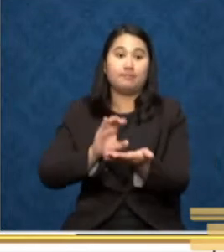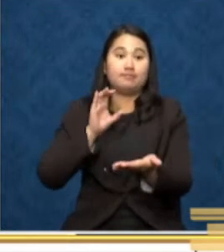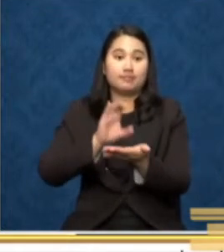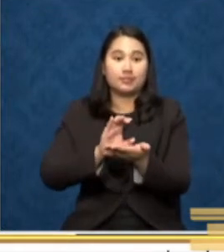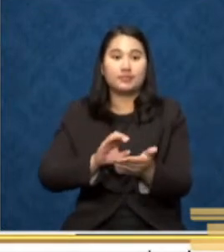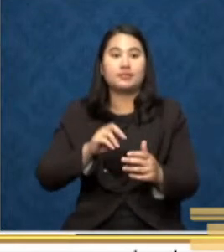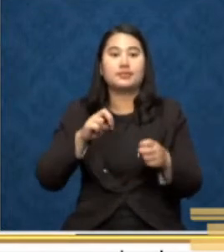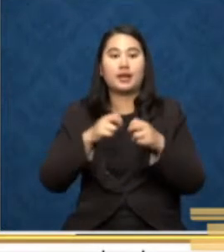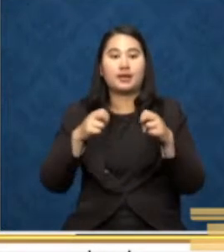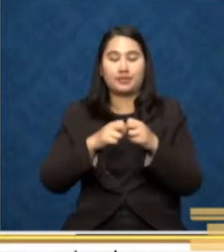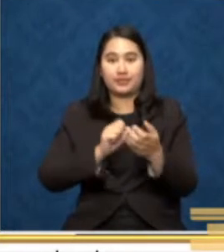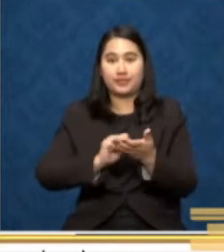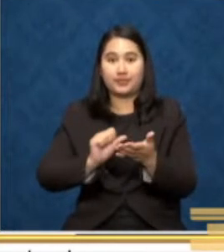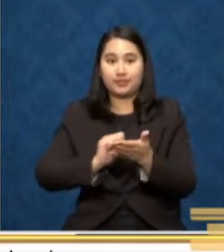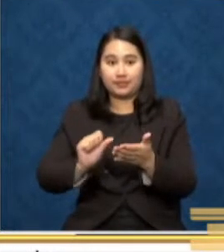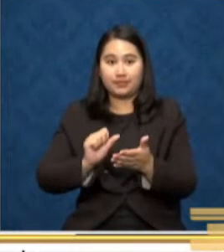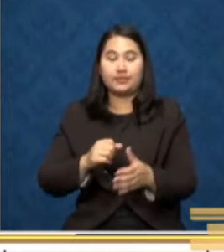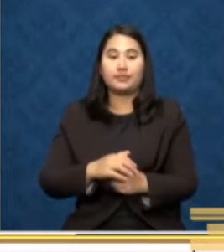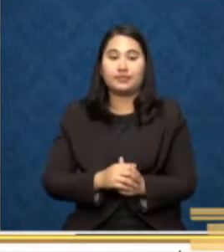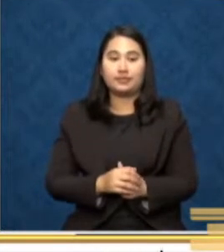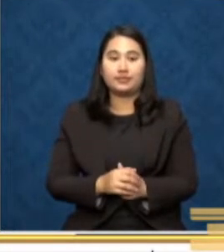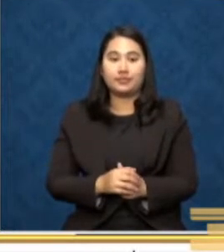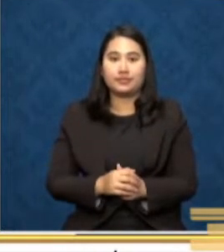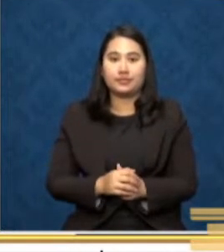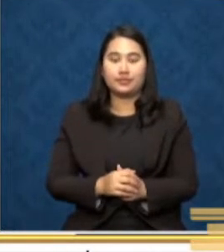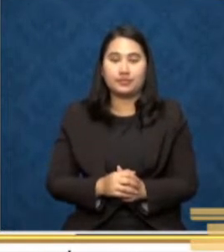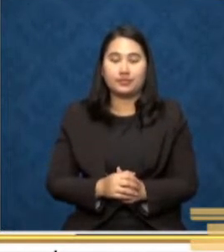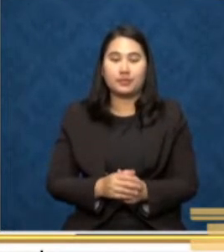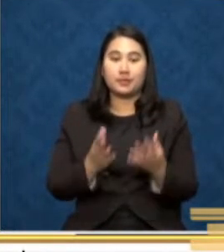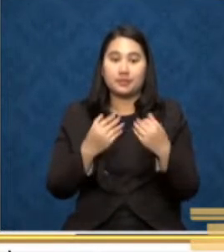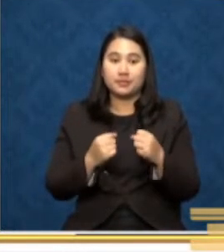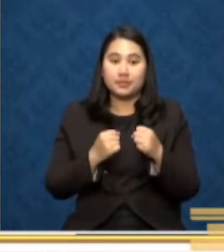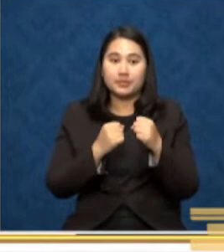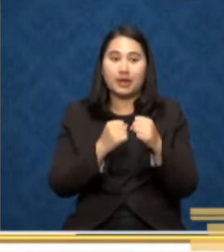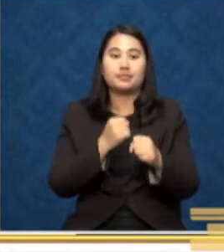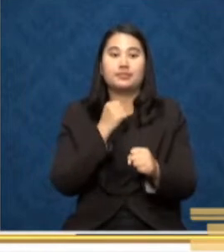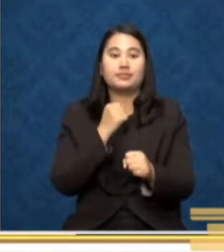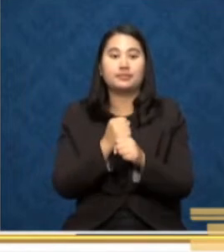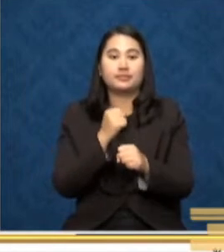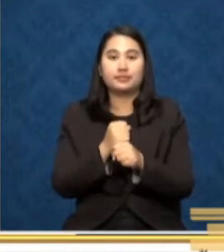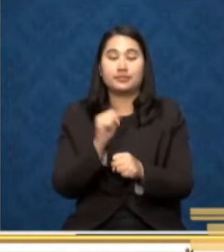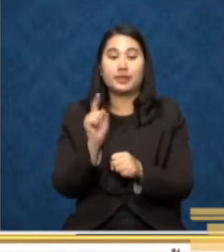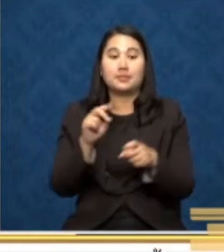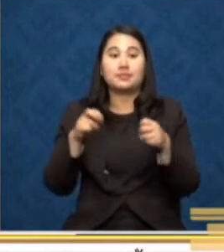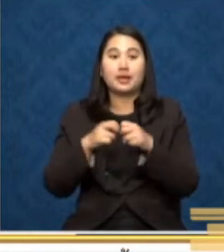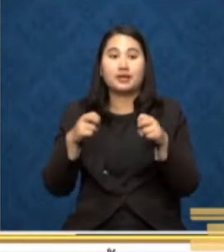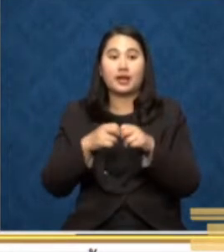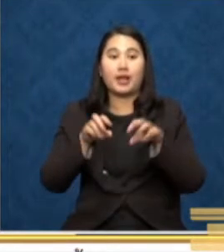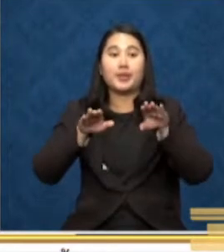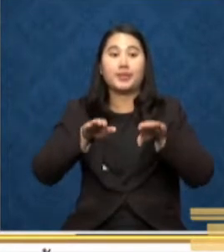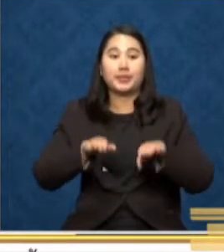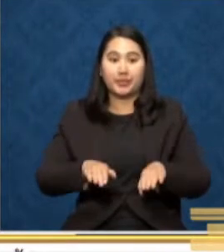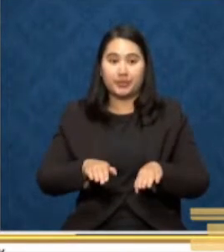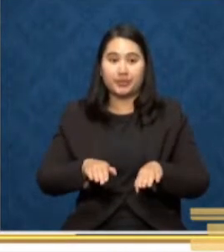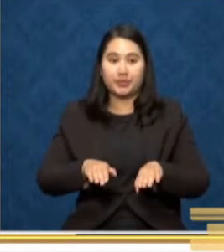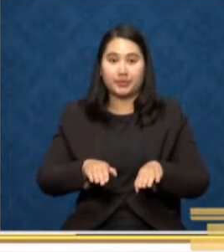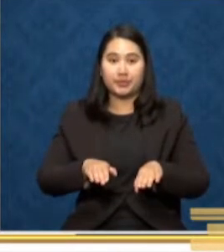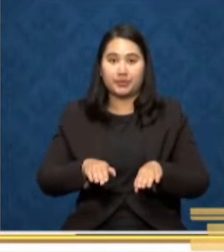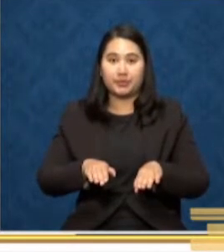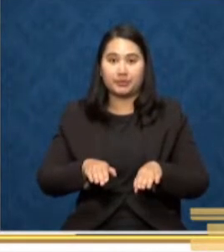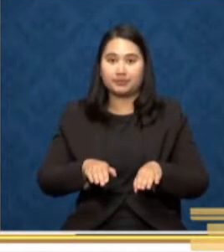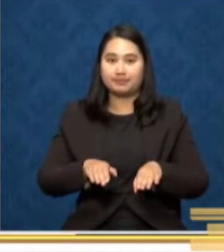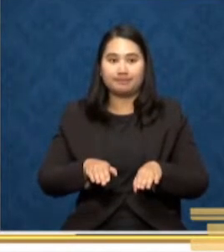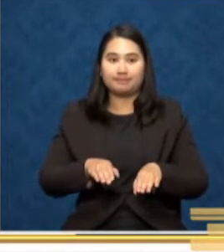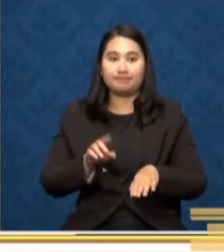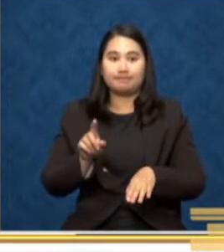ไขปัญหาในเชิงความมั่นคงทำให้จำความพยายามในการทำให้จำนวนความรุนแรงลดน้อยถอยลงอันนี้เป็นการ